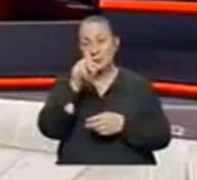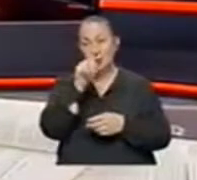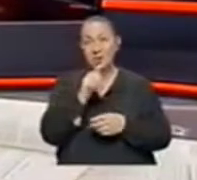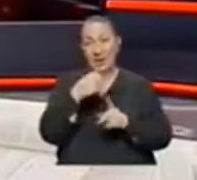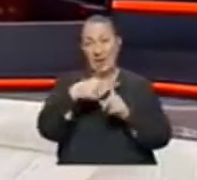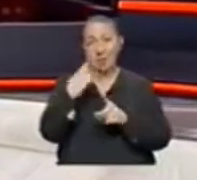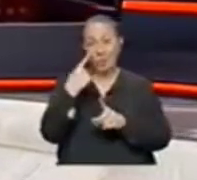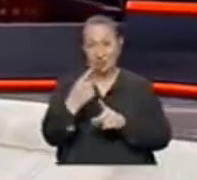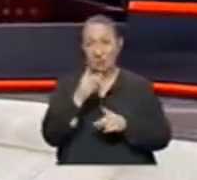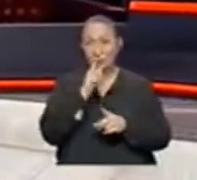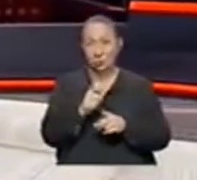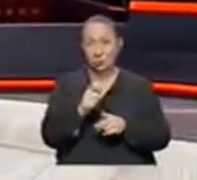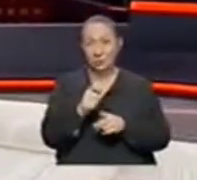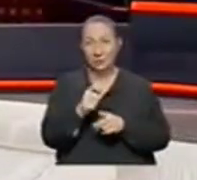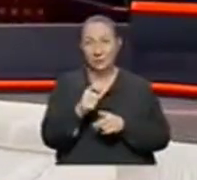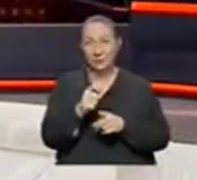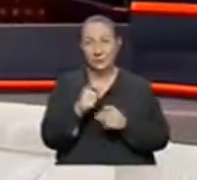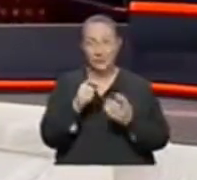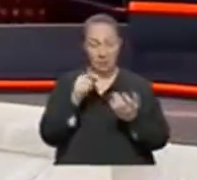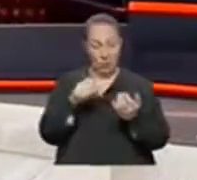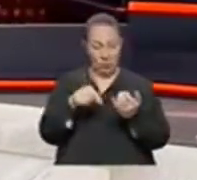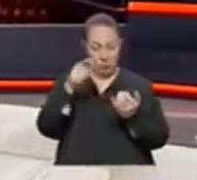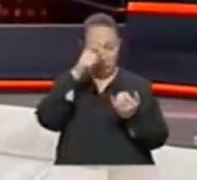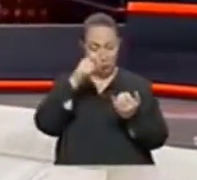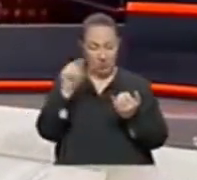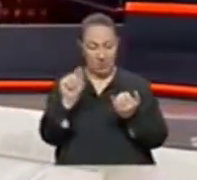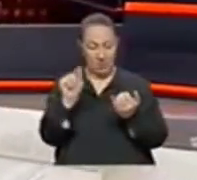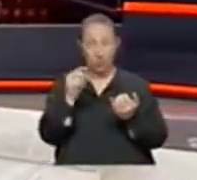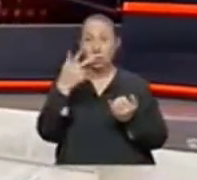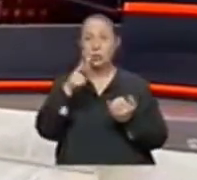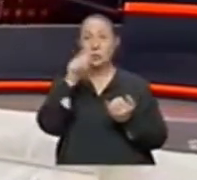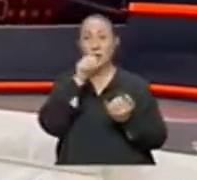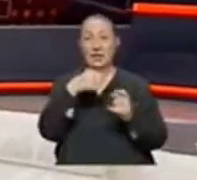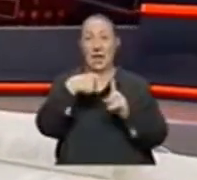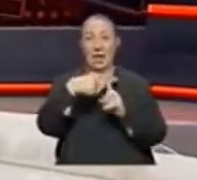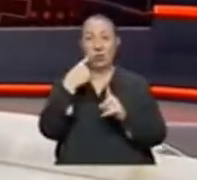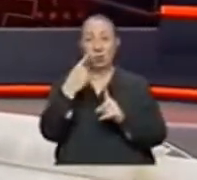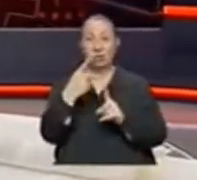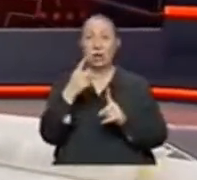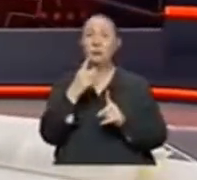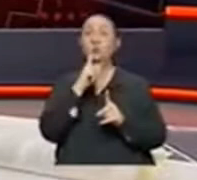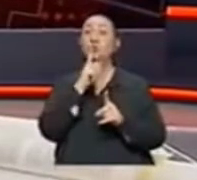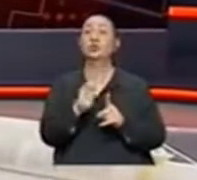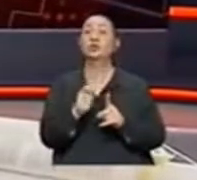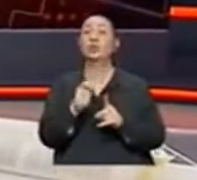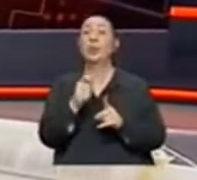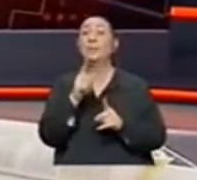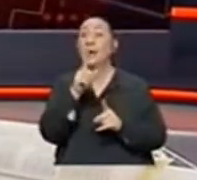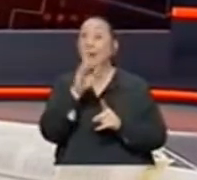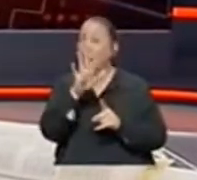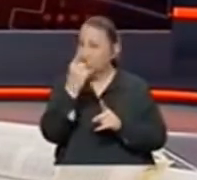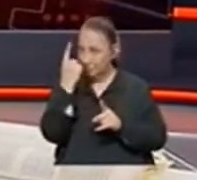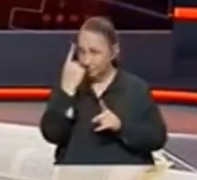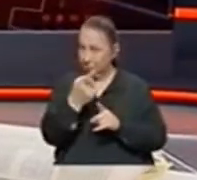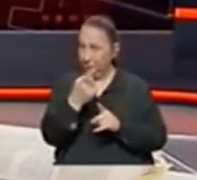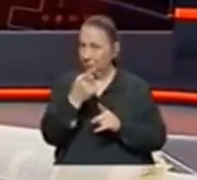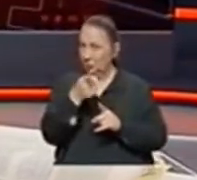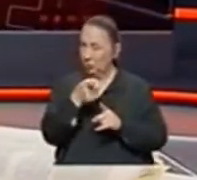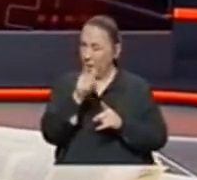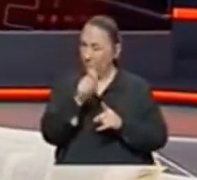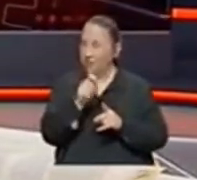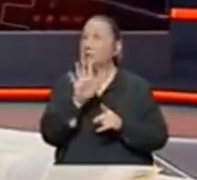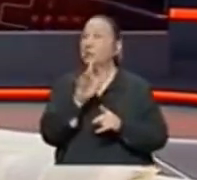3600 ek gösterge sözü. Efendim bu ülkenin memuru 3600 ek gösterge vaadiyle. Bak aman ha.